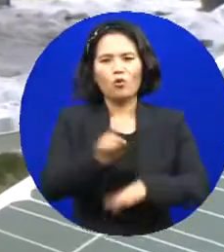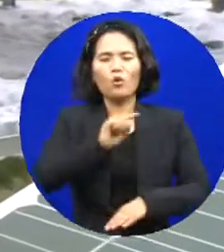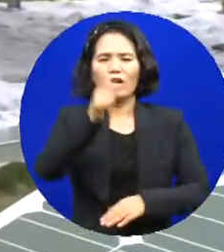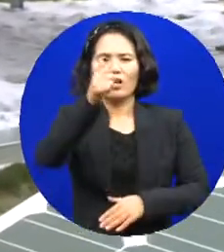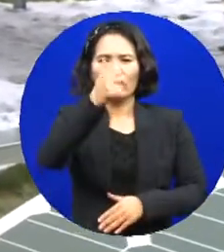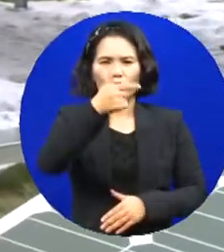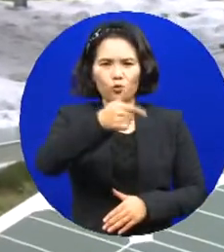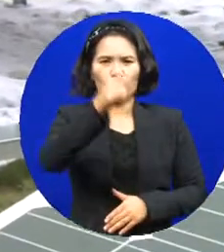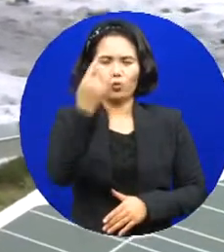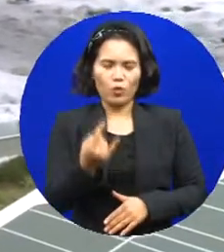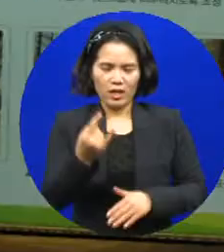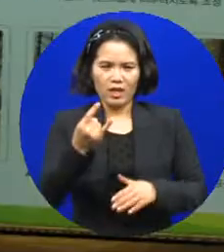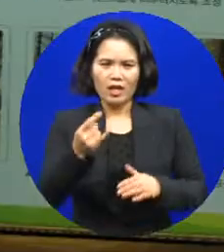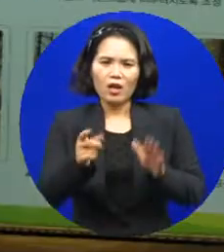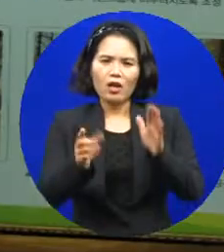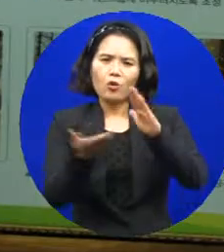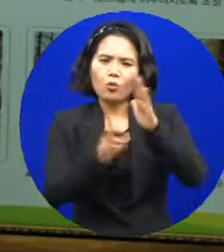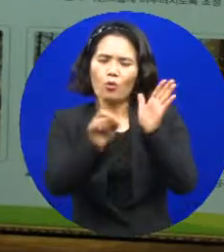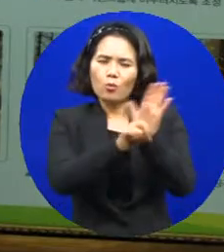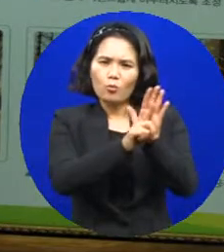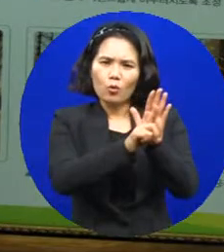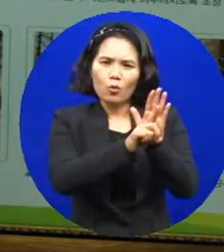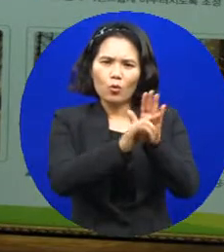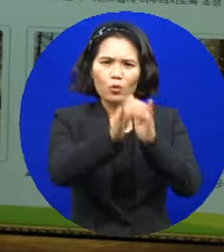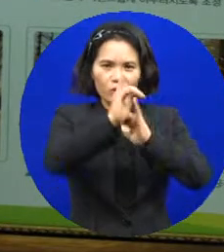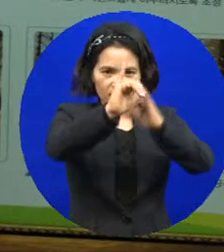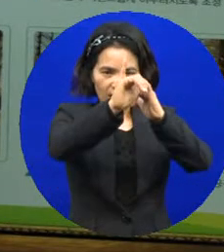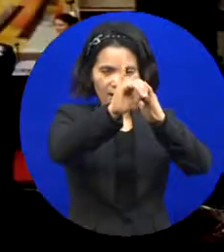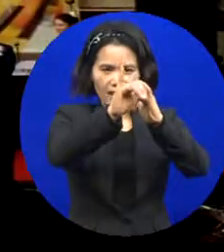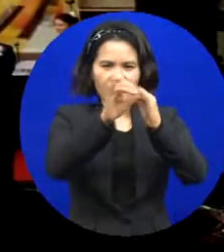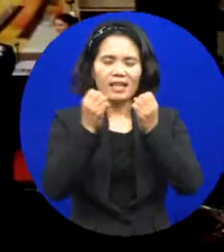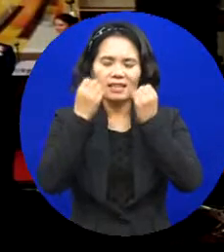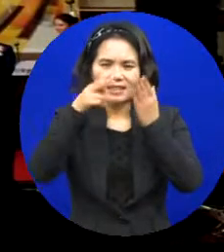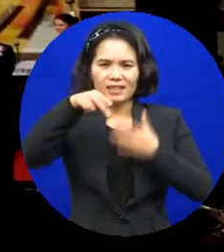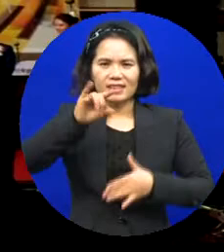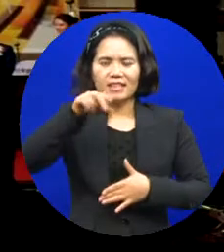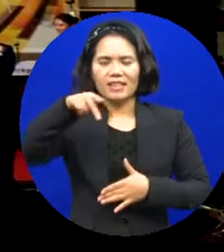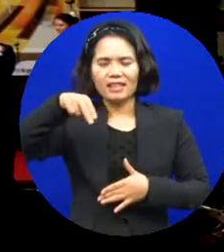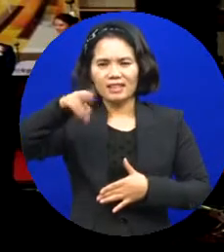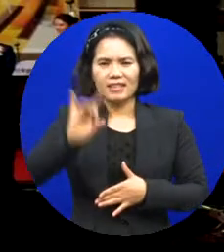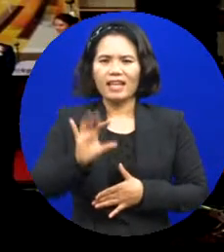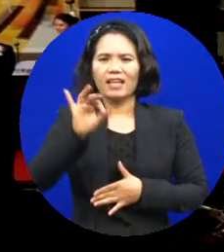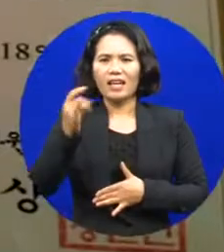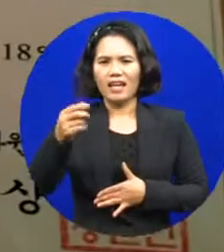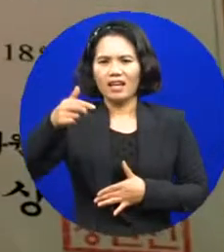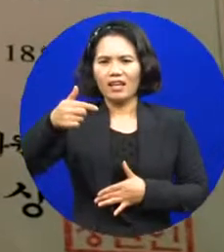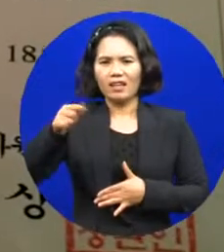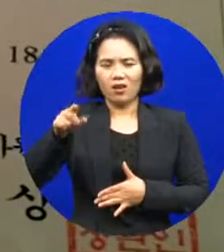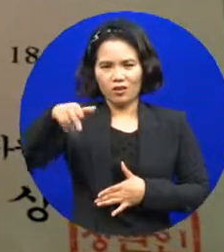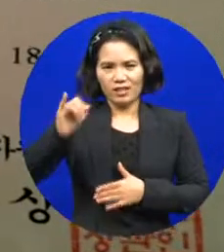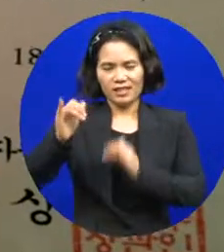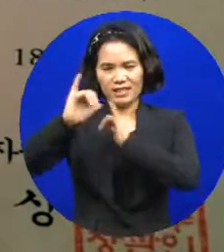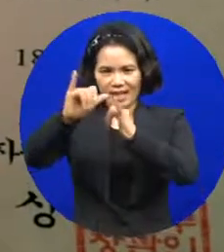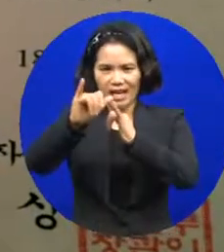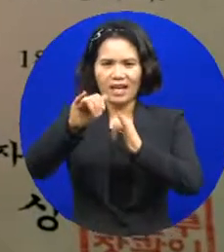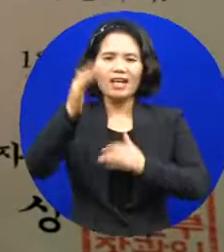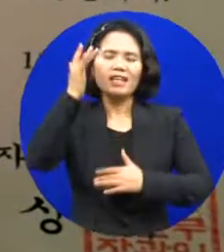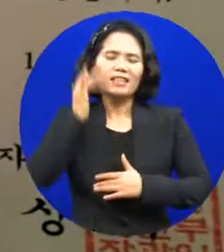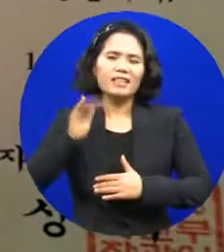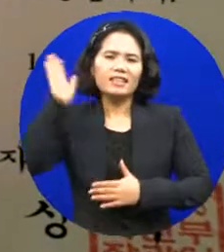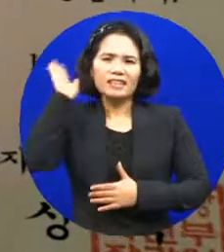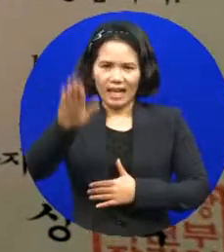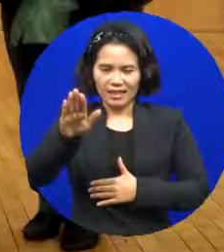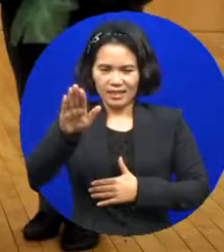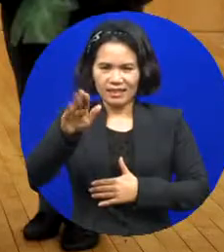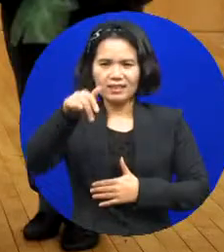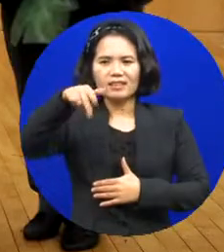결과 제6회 친환경 안심놀이터 공모전 대상, 신재생에너지 보급촉진 산업통상부 장관상, 전국